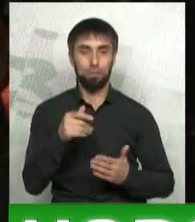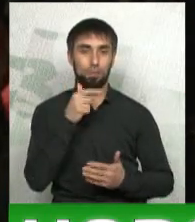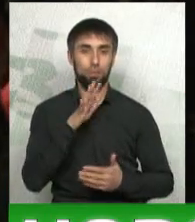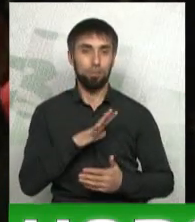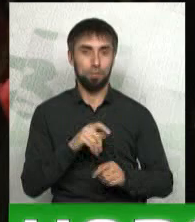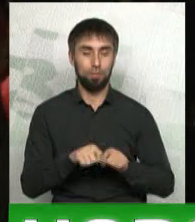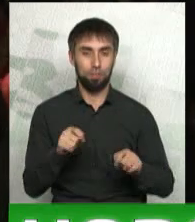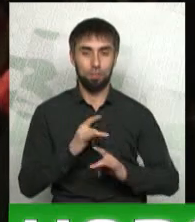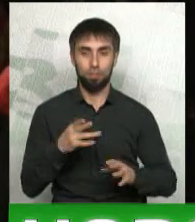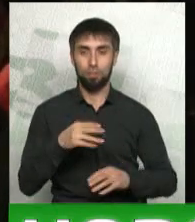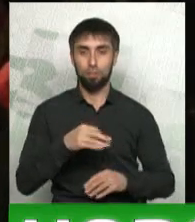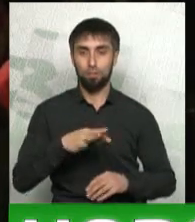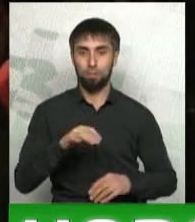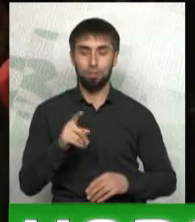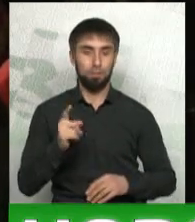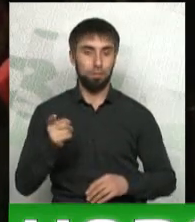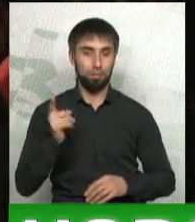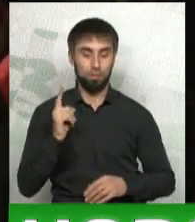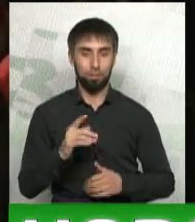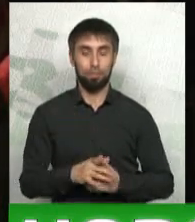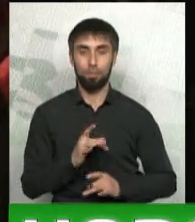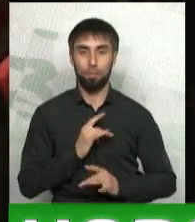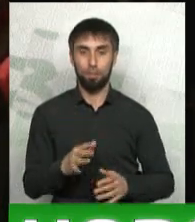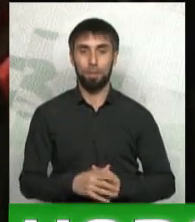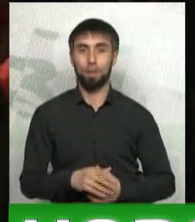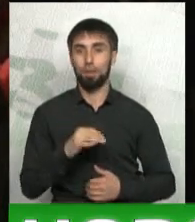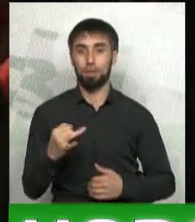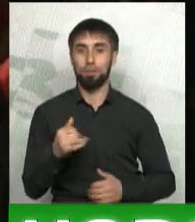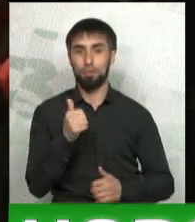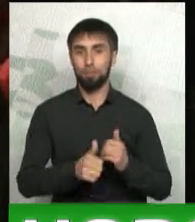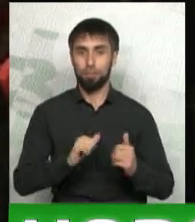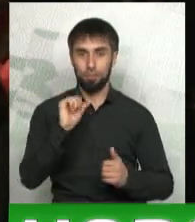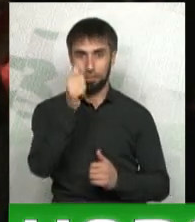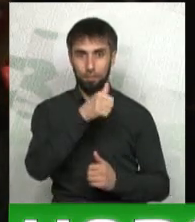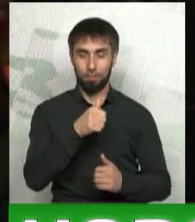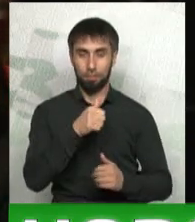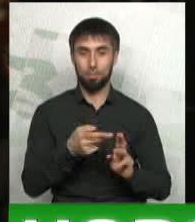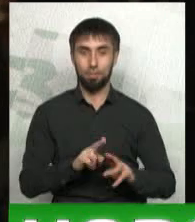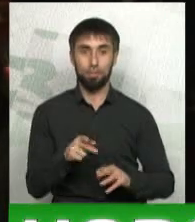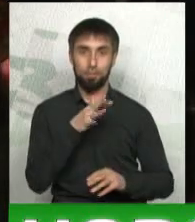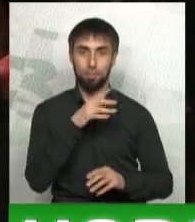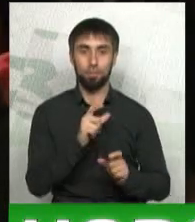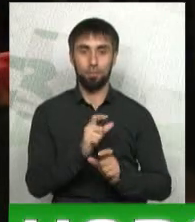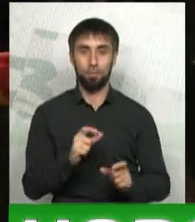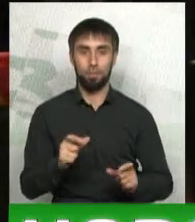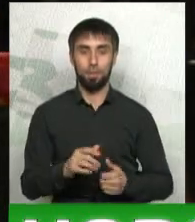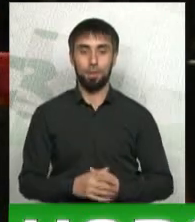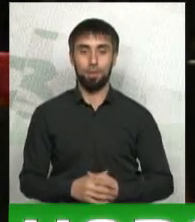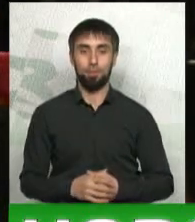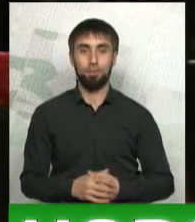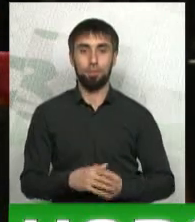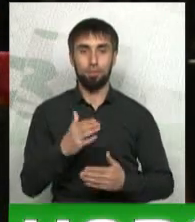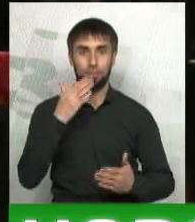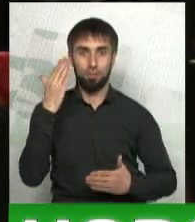это праздник. До того старинный праздник. И каждый год это время люди